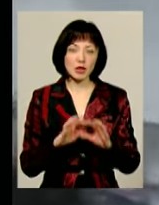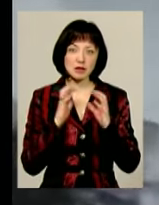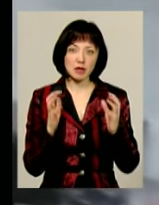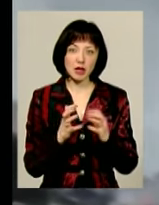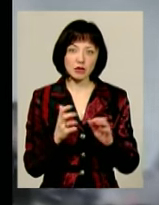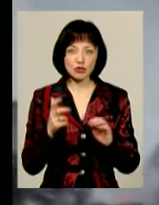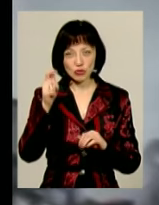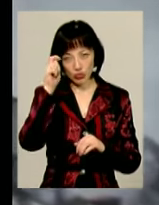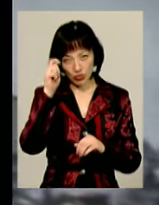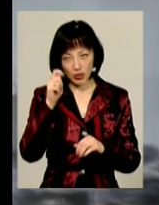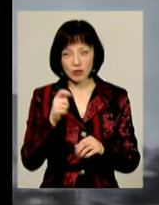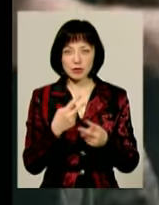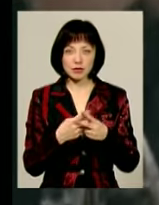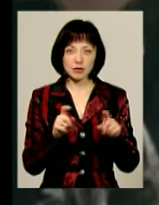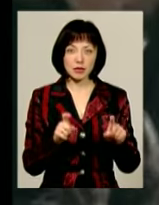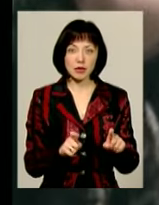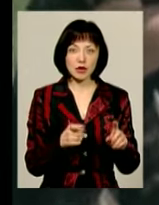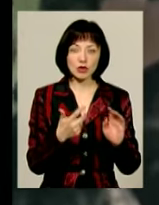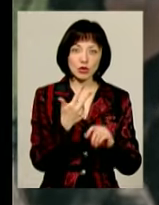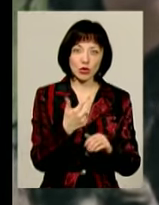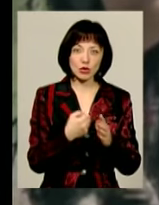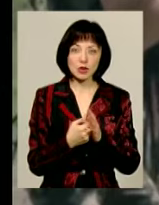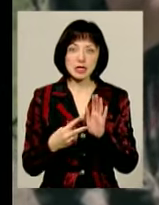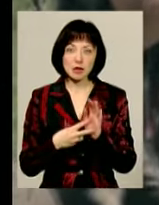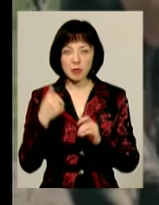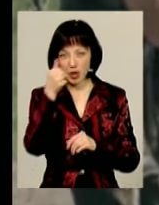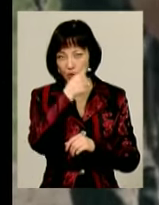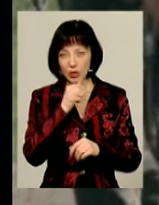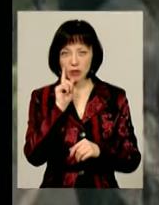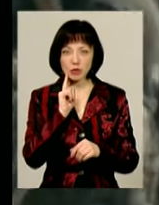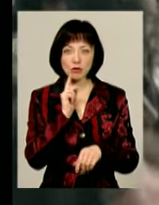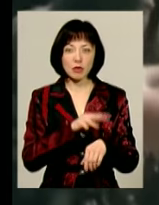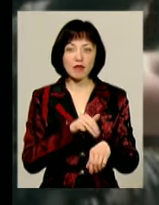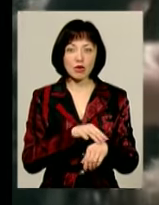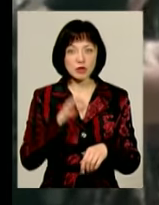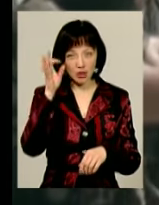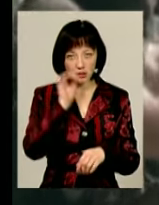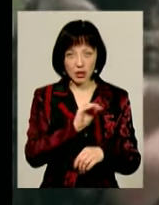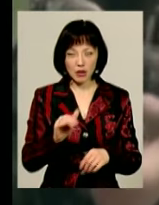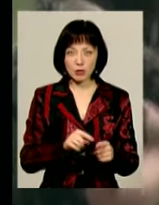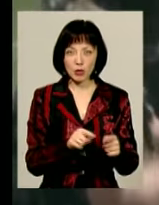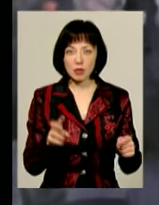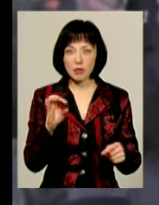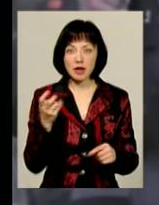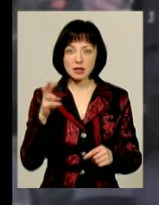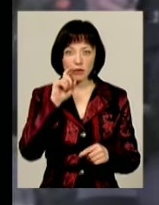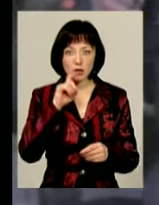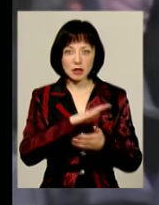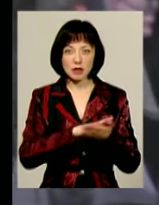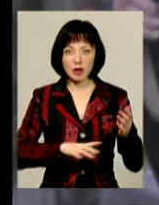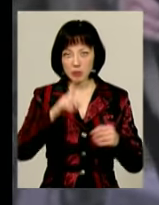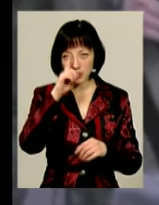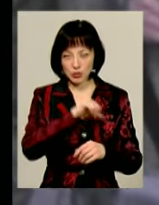зберігання чоловіку світить позбавлення волі на строк від 3 до 7 років. Тим часом правоохоронці нагадують, протягом березня в Україні триває